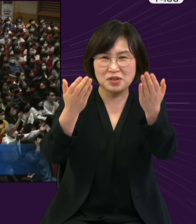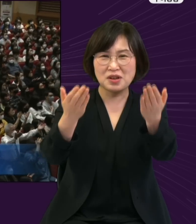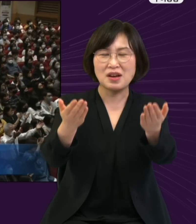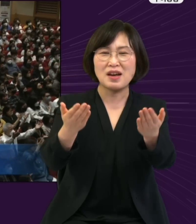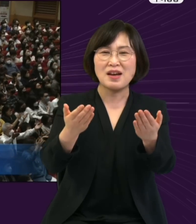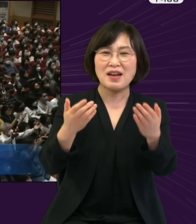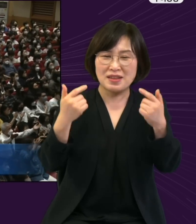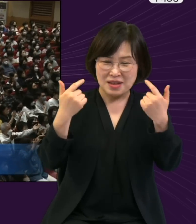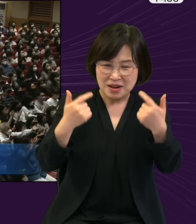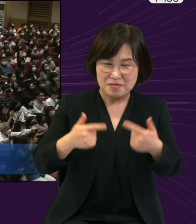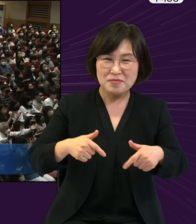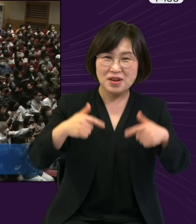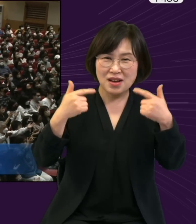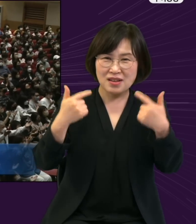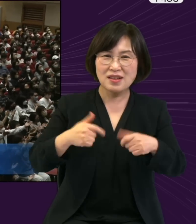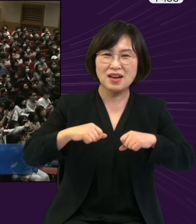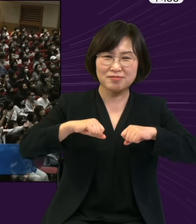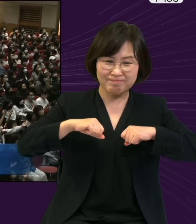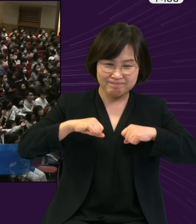날마다